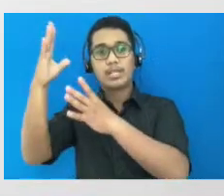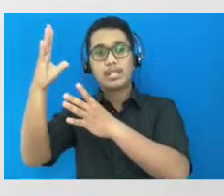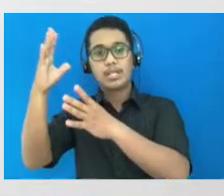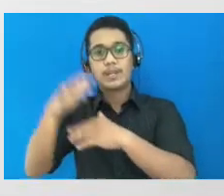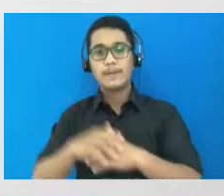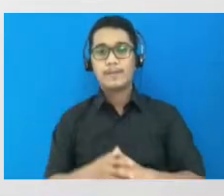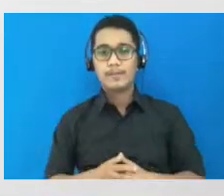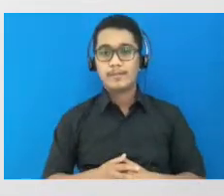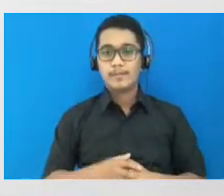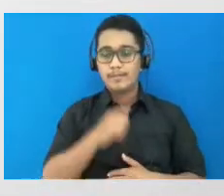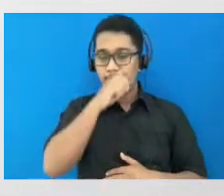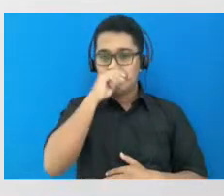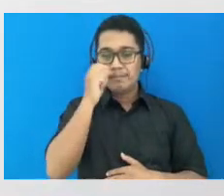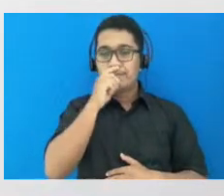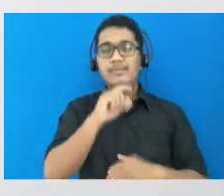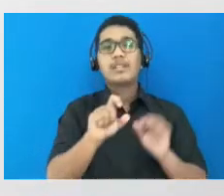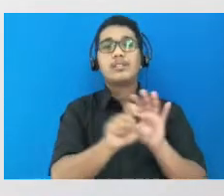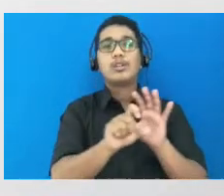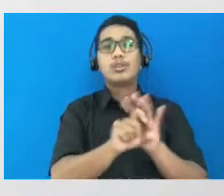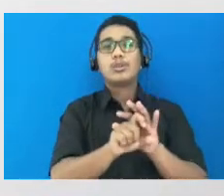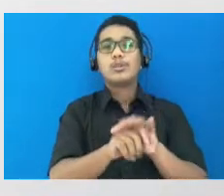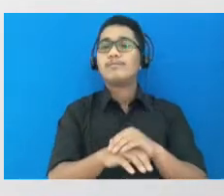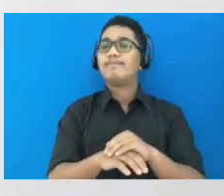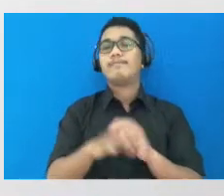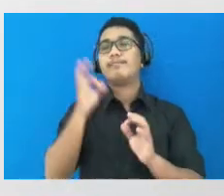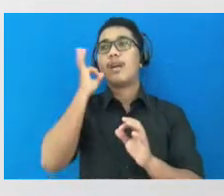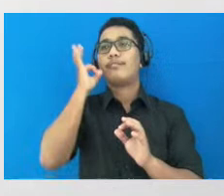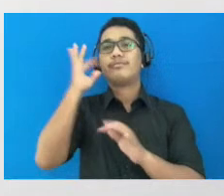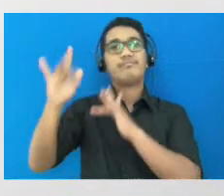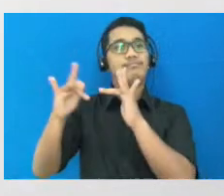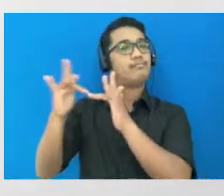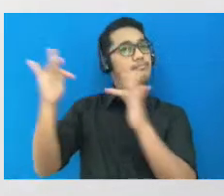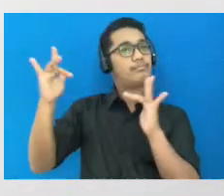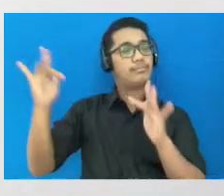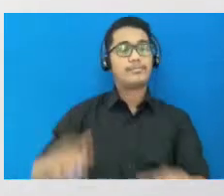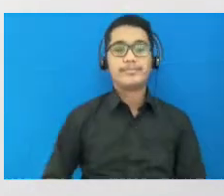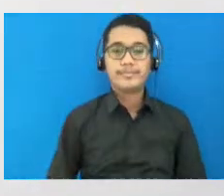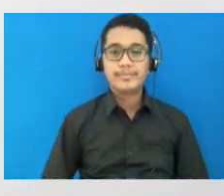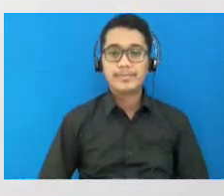Sebagai contoh, terputus-putus ya suaranya. B-nya ada